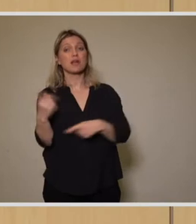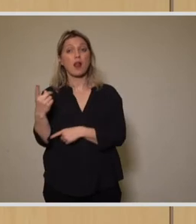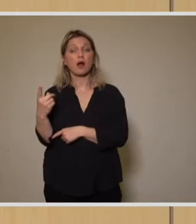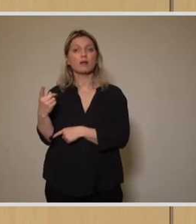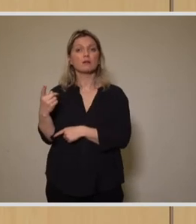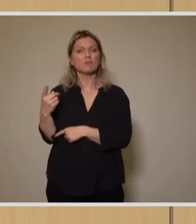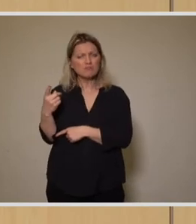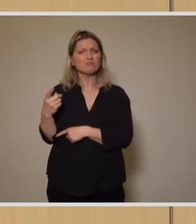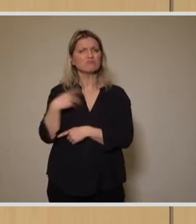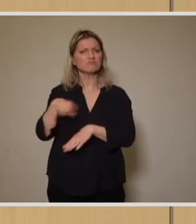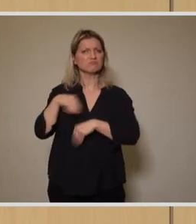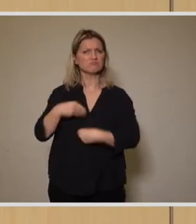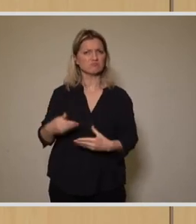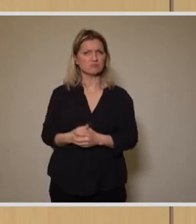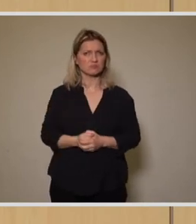zu favorisieren.